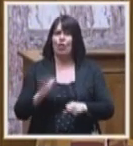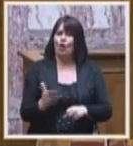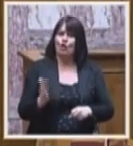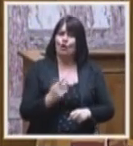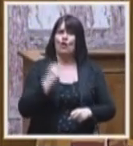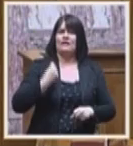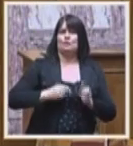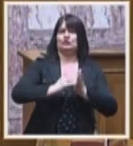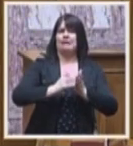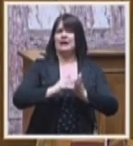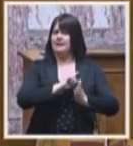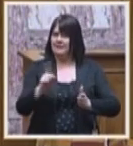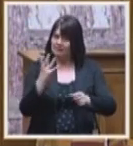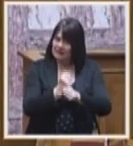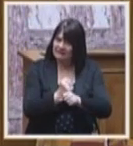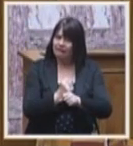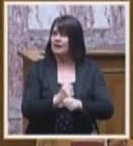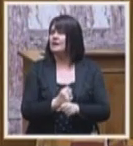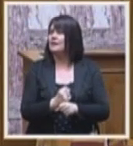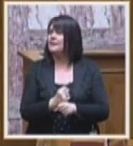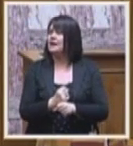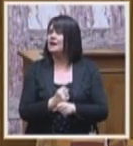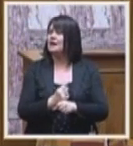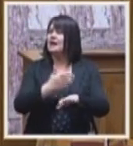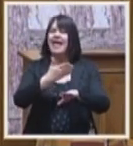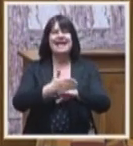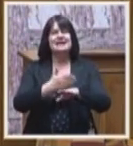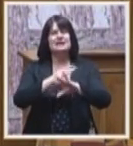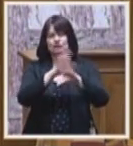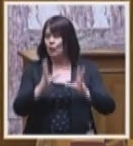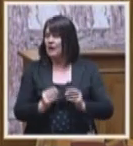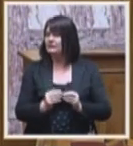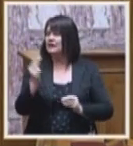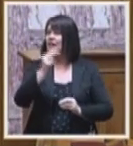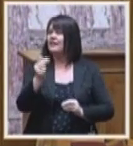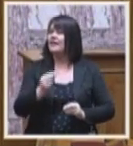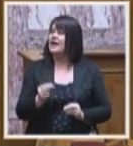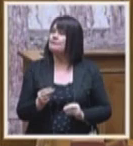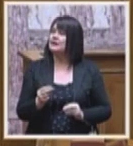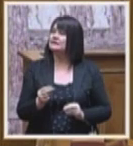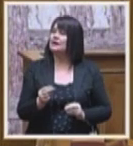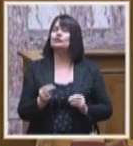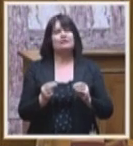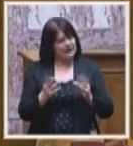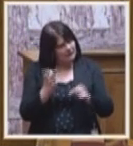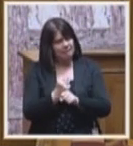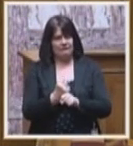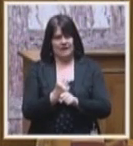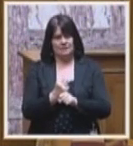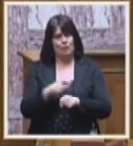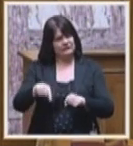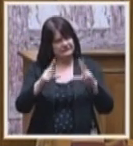των δημοσίων υπαλλήλων μέχρι ακόμα και το θέμα των εγγυήσεων, είναι όλα θέματα που δεν είναι στο τραπέζι.